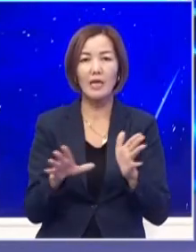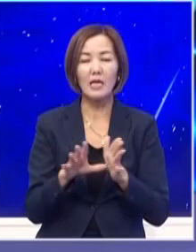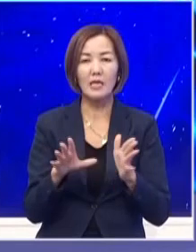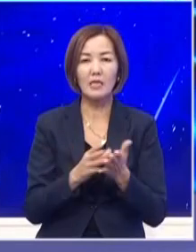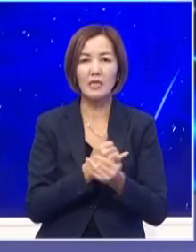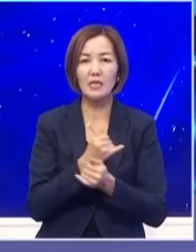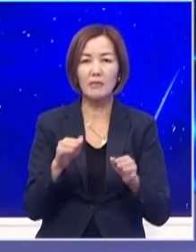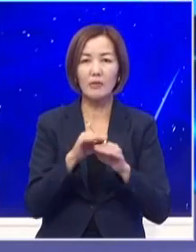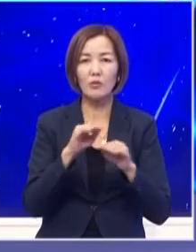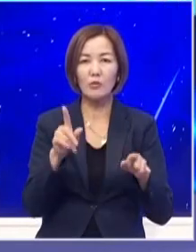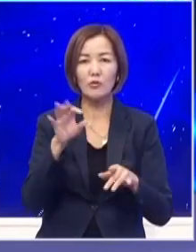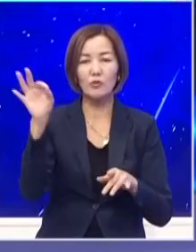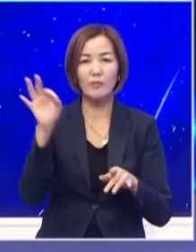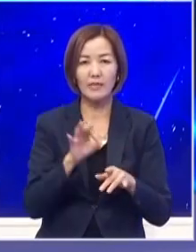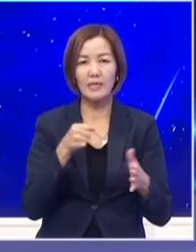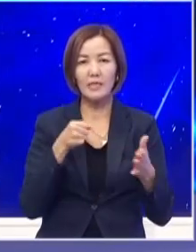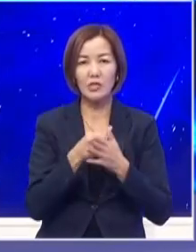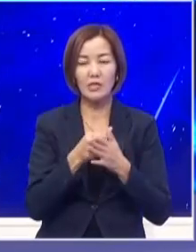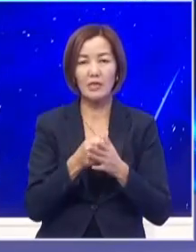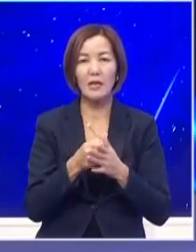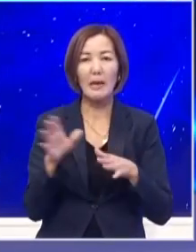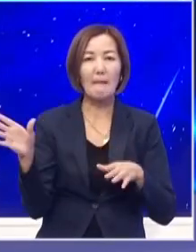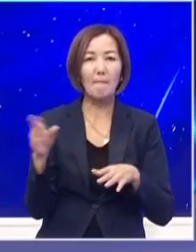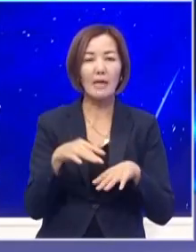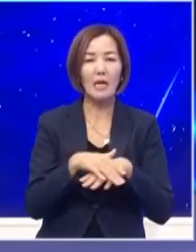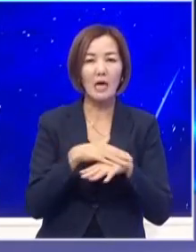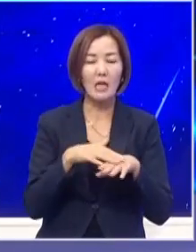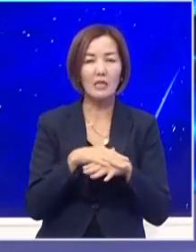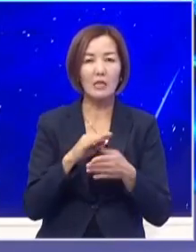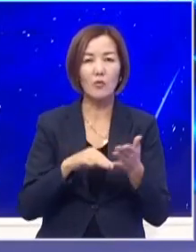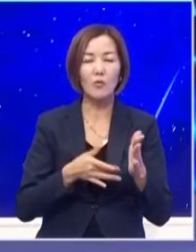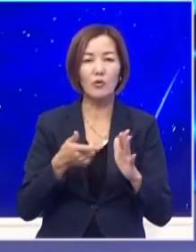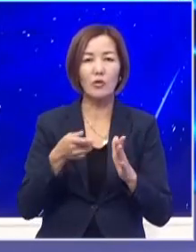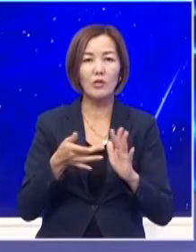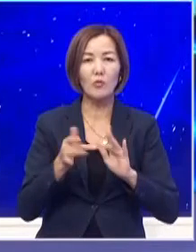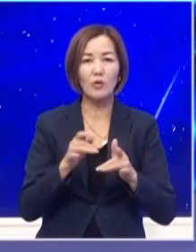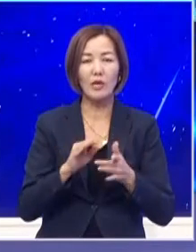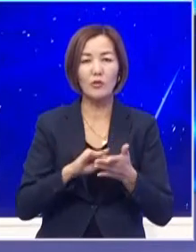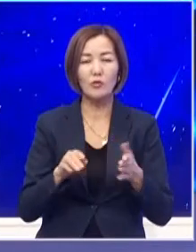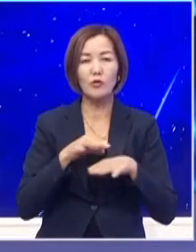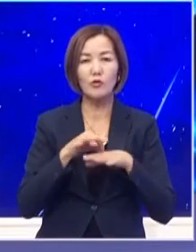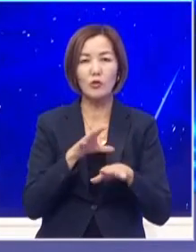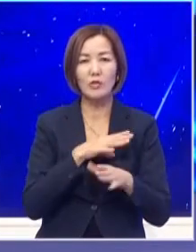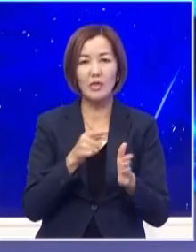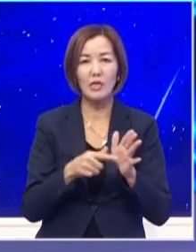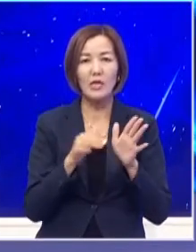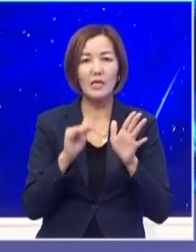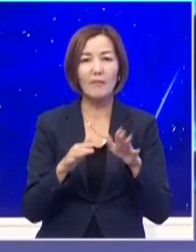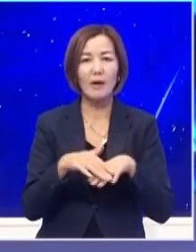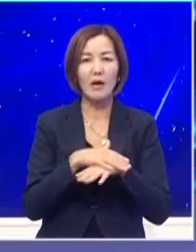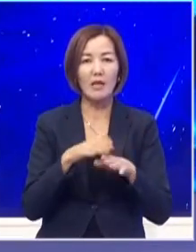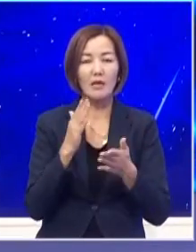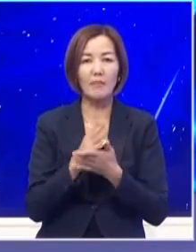қызмет алу деңгейі 100%-ке жеткен, яғни барлық халықтың өтініші онлайн түрде жүргізілген. 7 мыңнан аса халқы